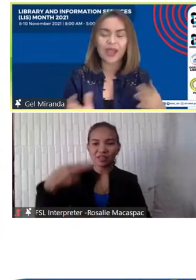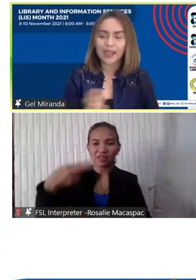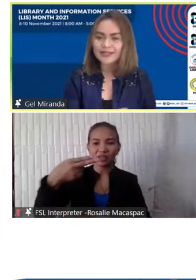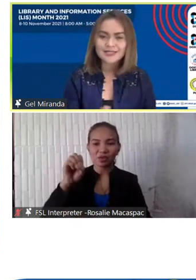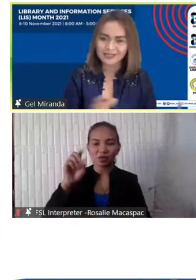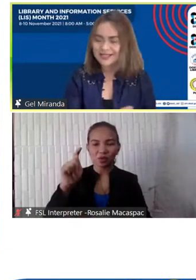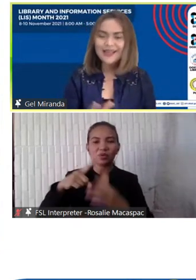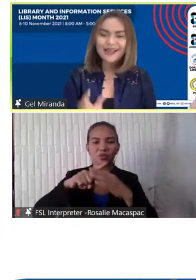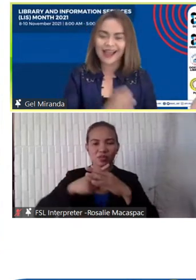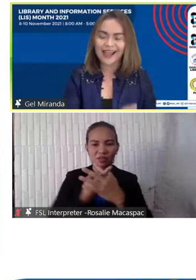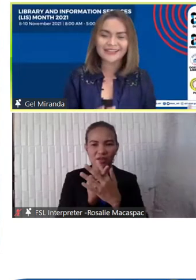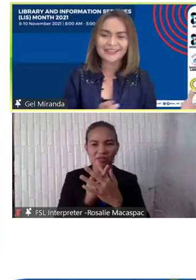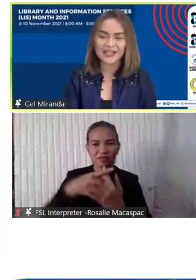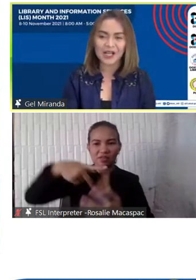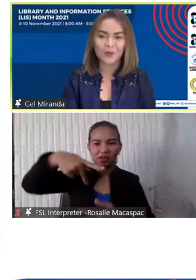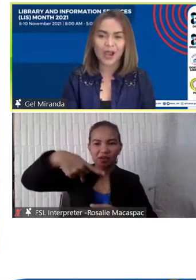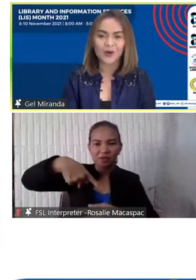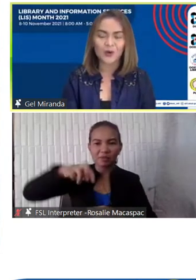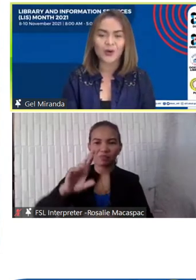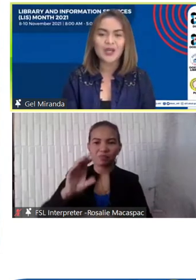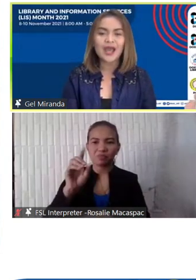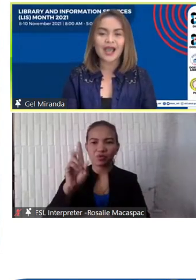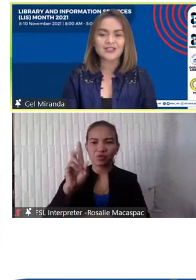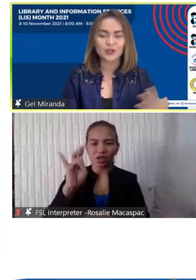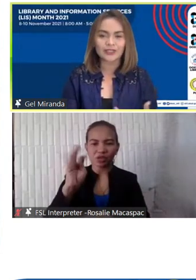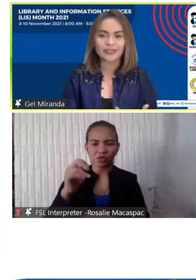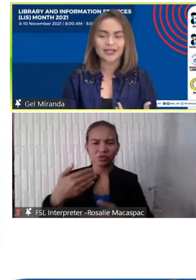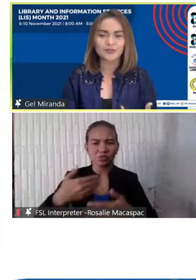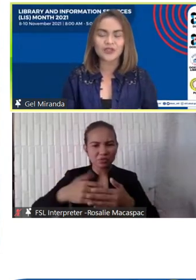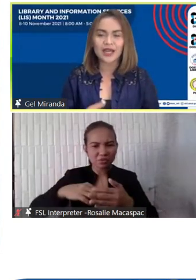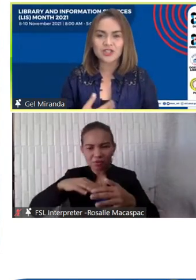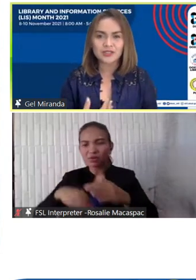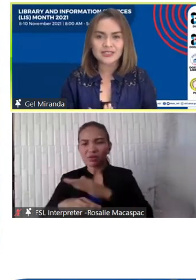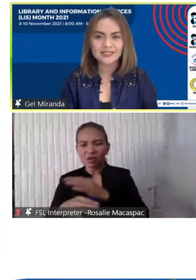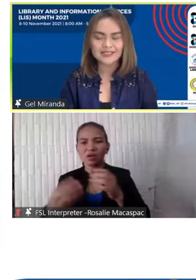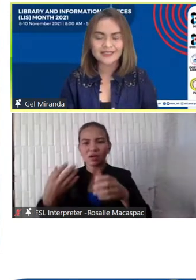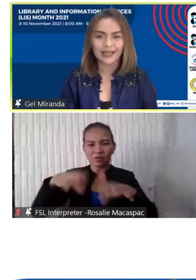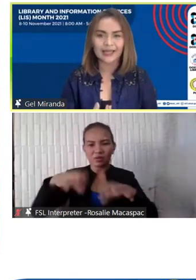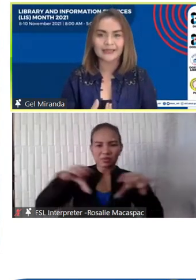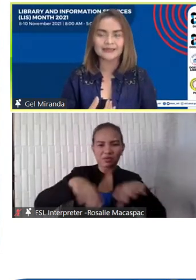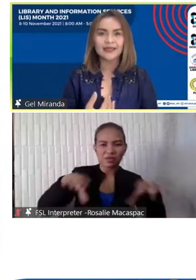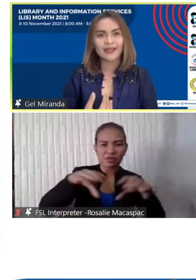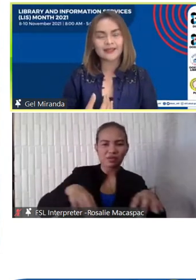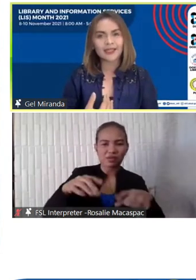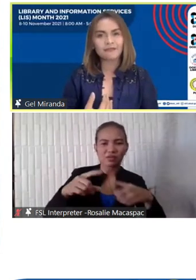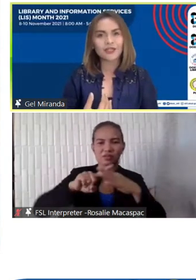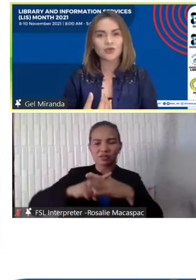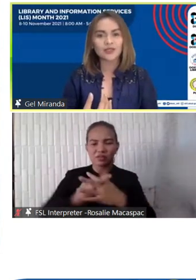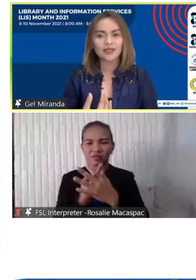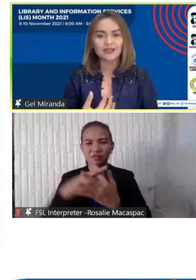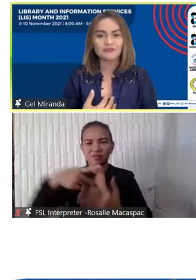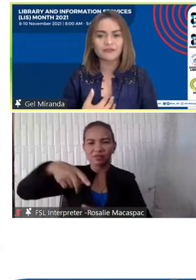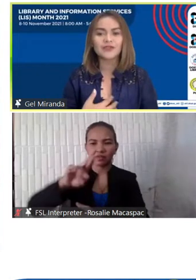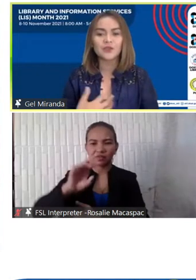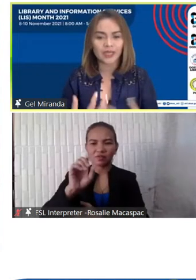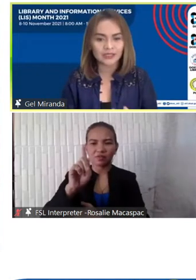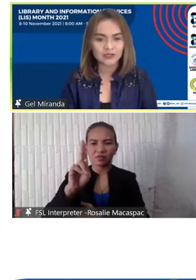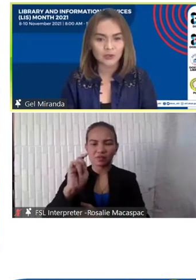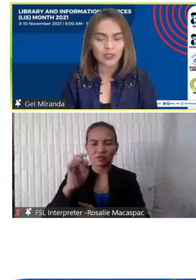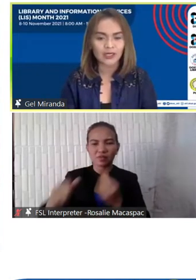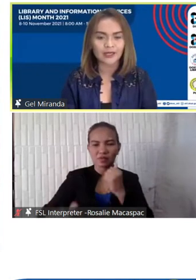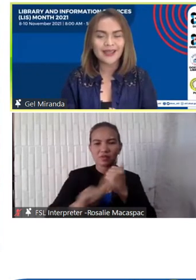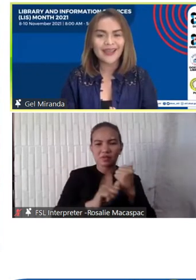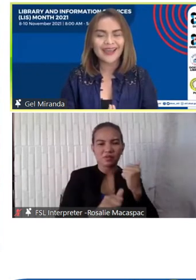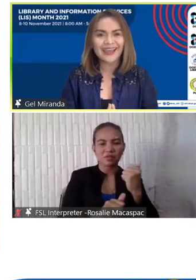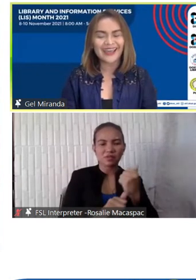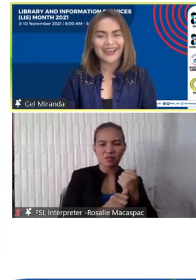So behind the scenes, lahat ng ginagawa ko. I started as production assistant, and then eventually naging video